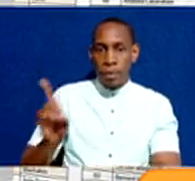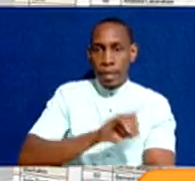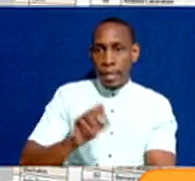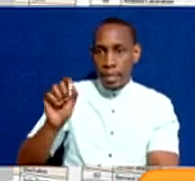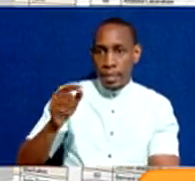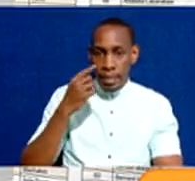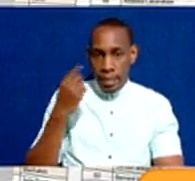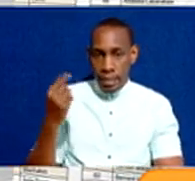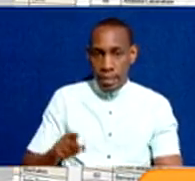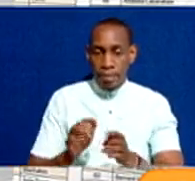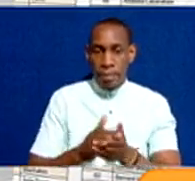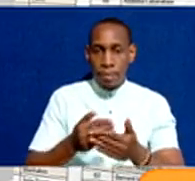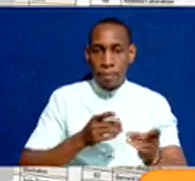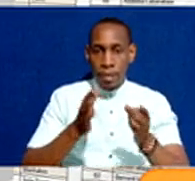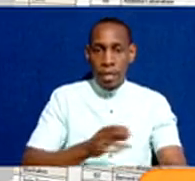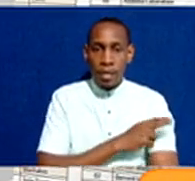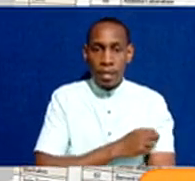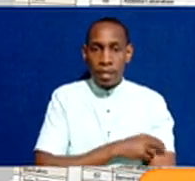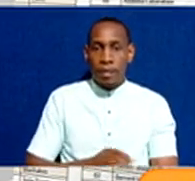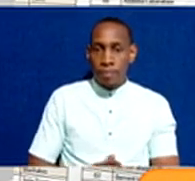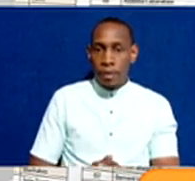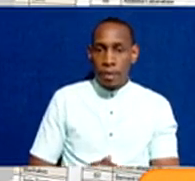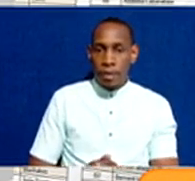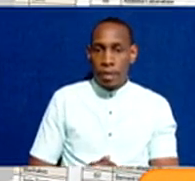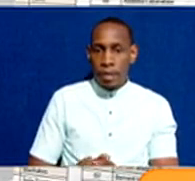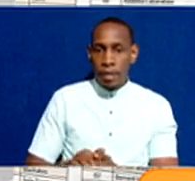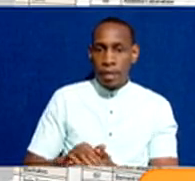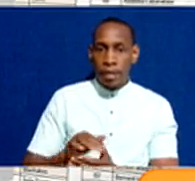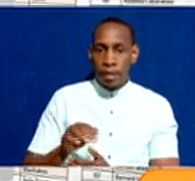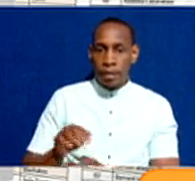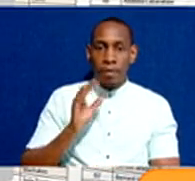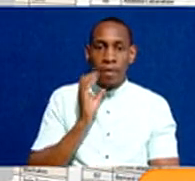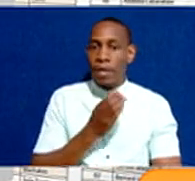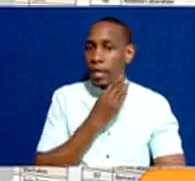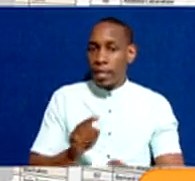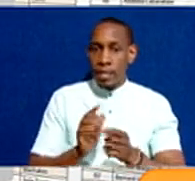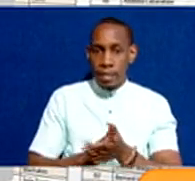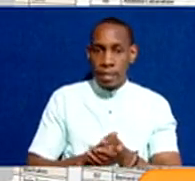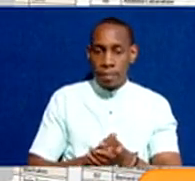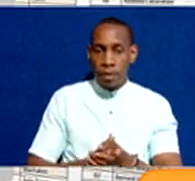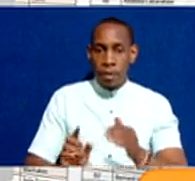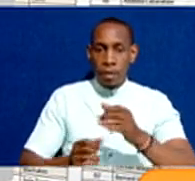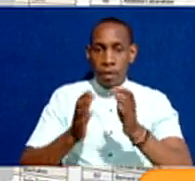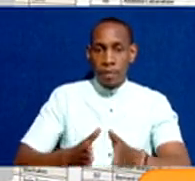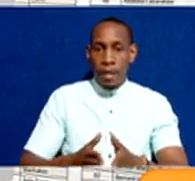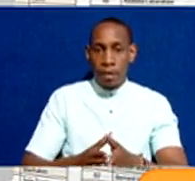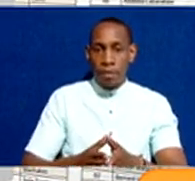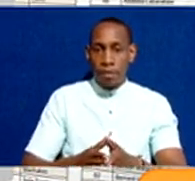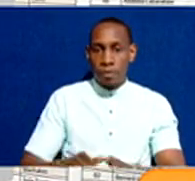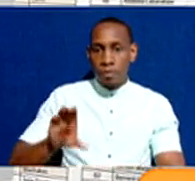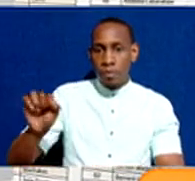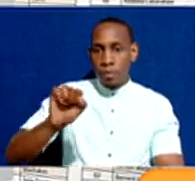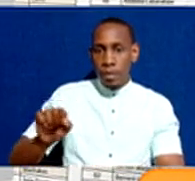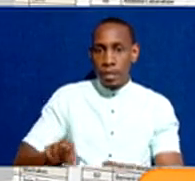Nairo, aliyekuwa mkurugenzi mkuu wa hospitali ya Kenyatta Lili Koros, na katibu mratibu katika wizara ya afya Masi Mwangangi,